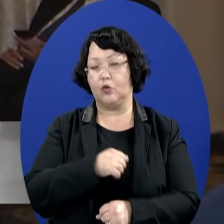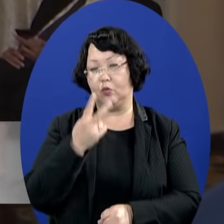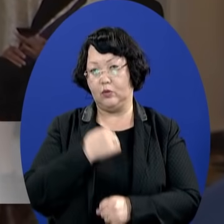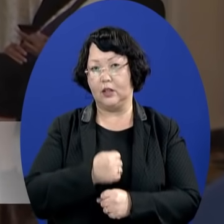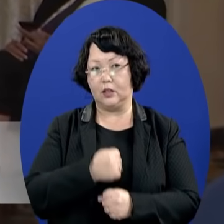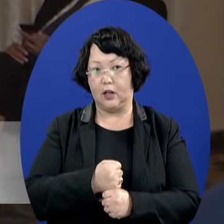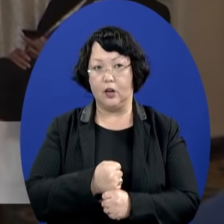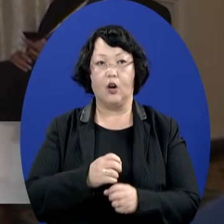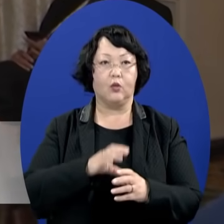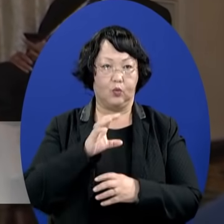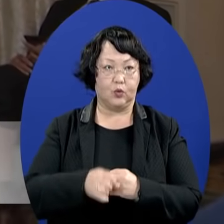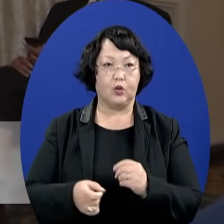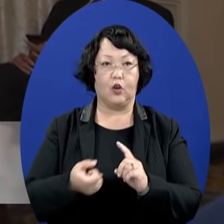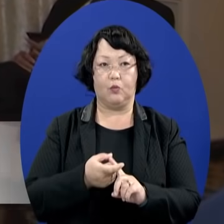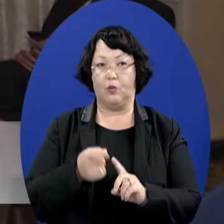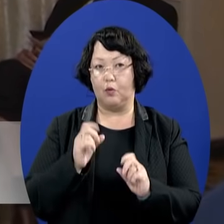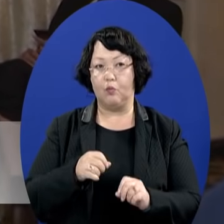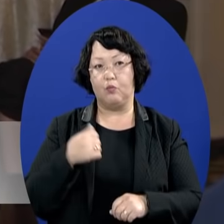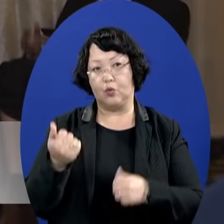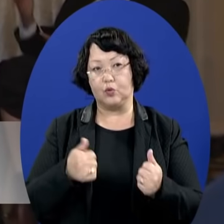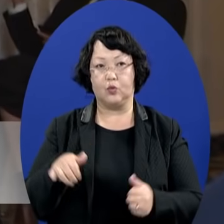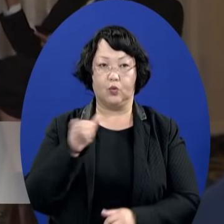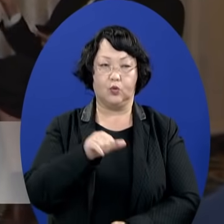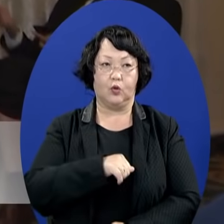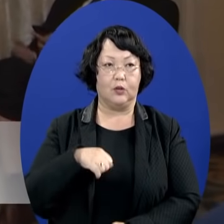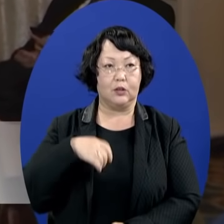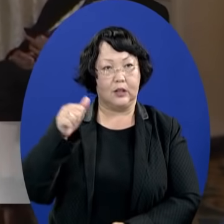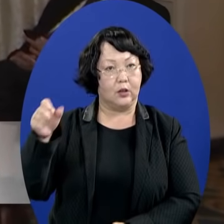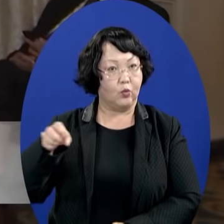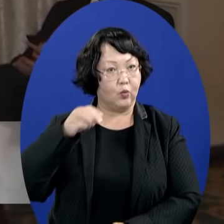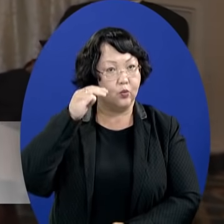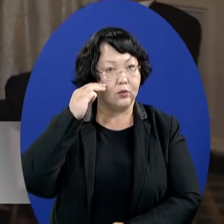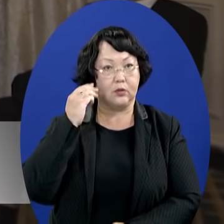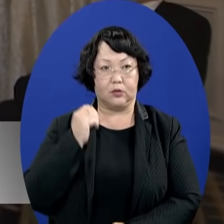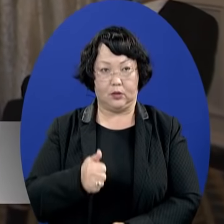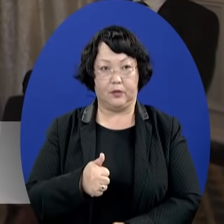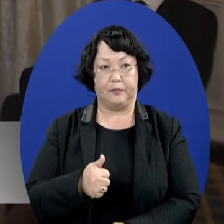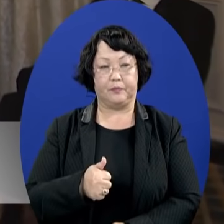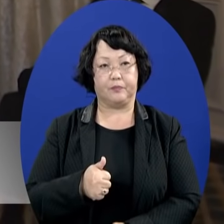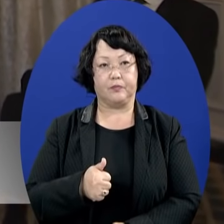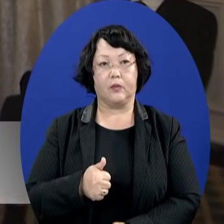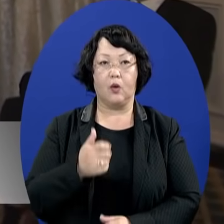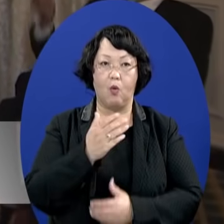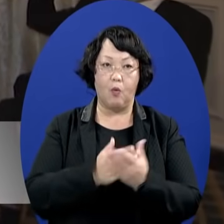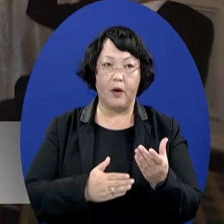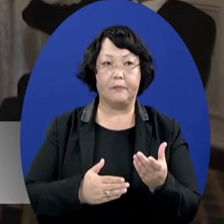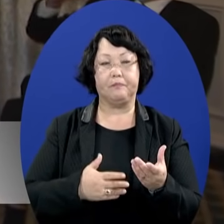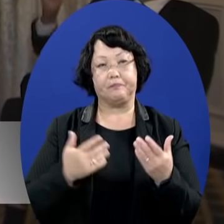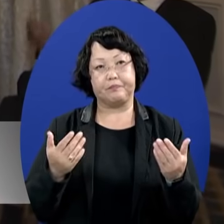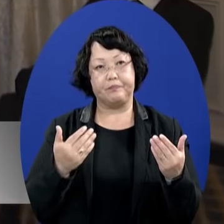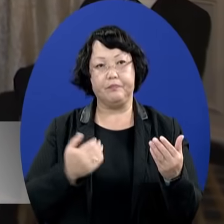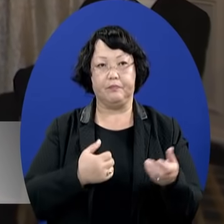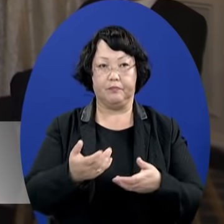улсын одоо холбоо олгож энэ бусад орнуудад энэ өөрийн энэ сайн туршлагыг одоо хуваалцаж